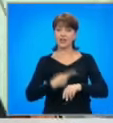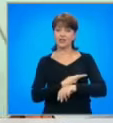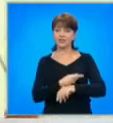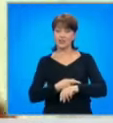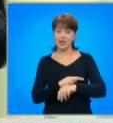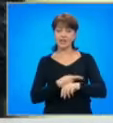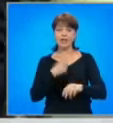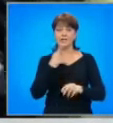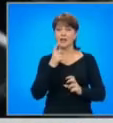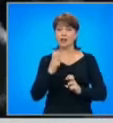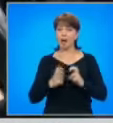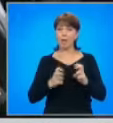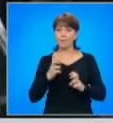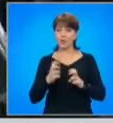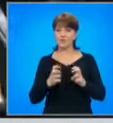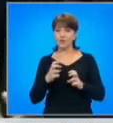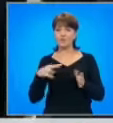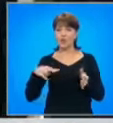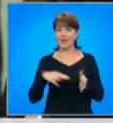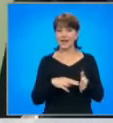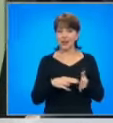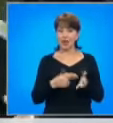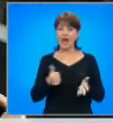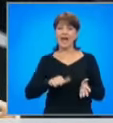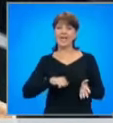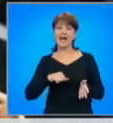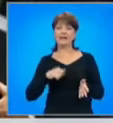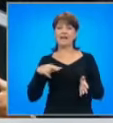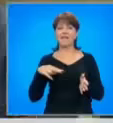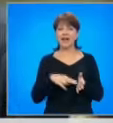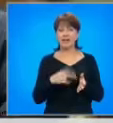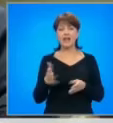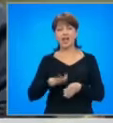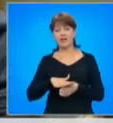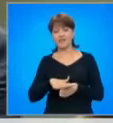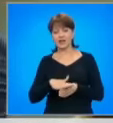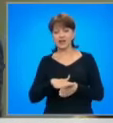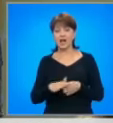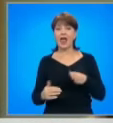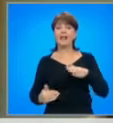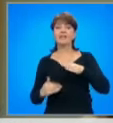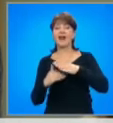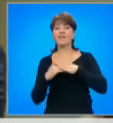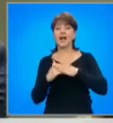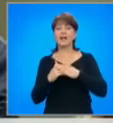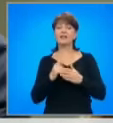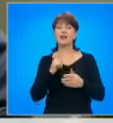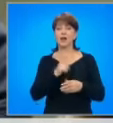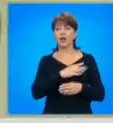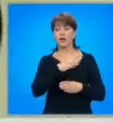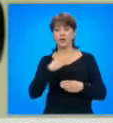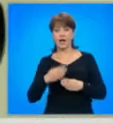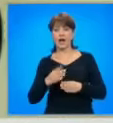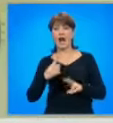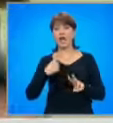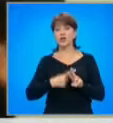произведен от възобновяеми енергийни източници, ядрена енергия и лигнитни въглища. Таванът ще бъде в сила до края на юни до